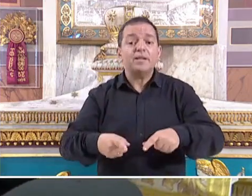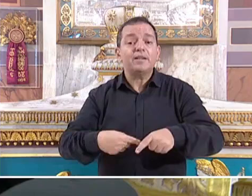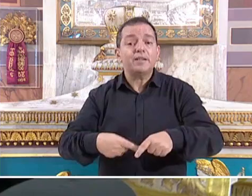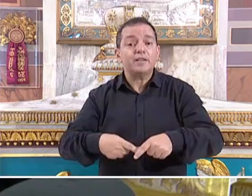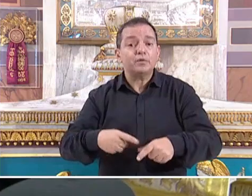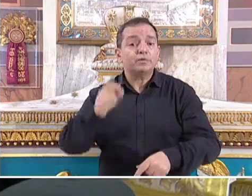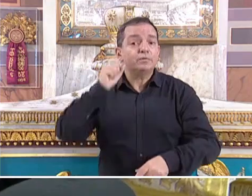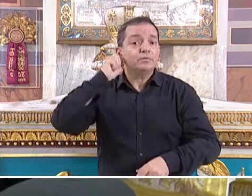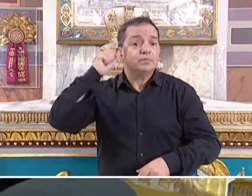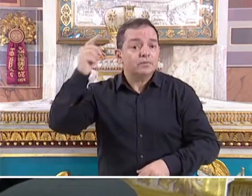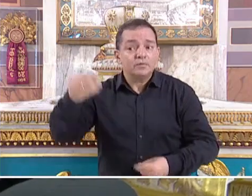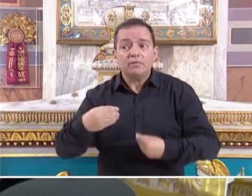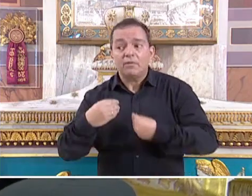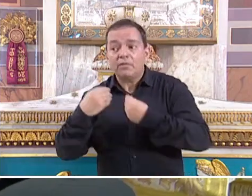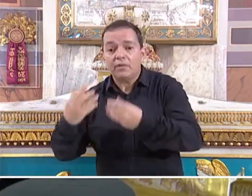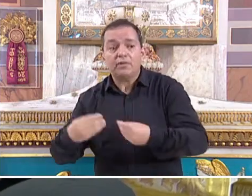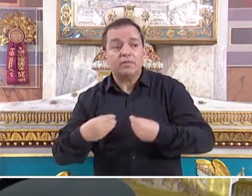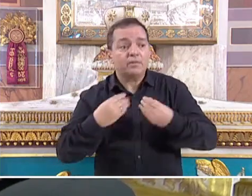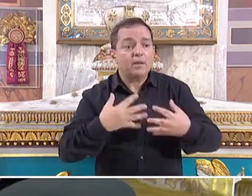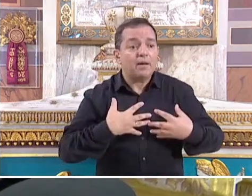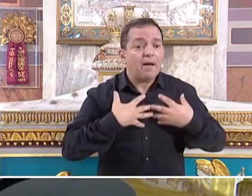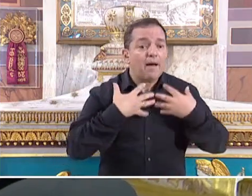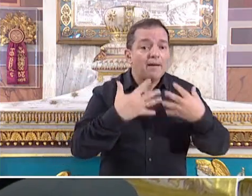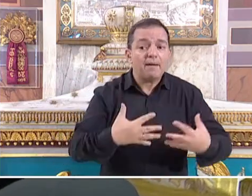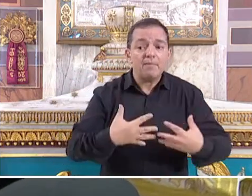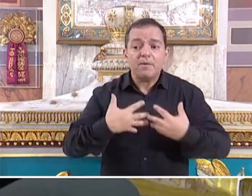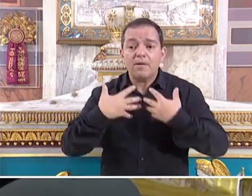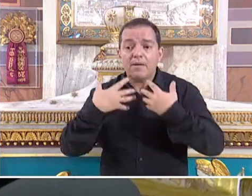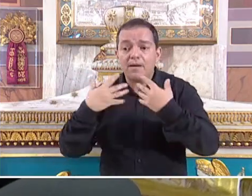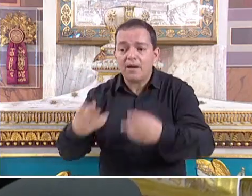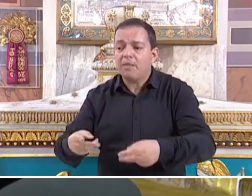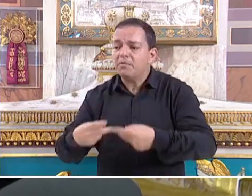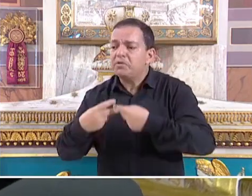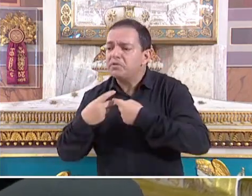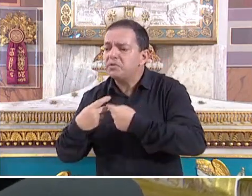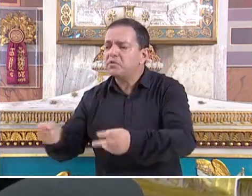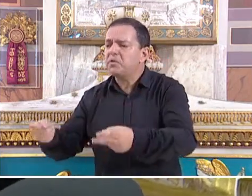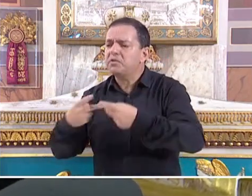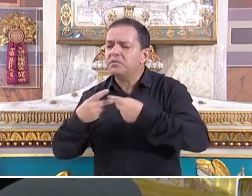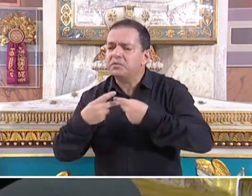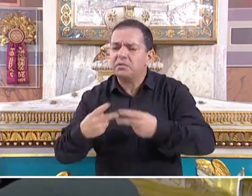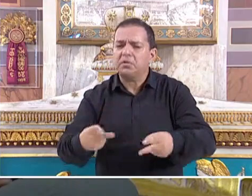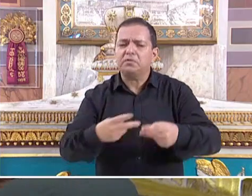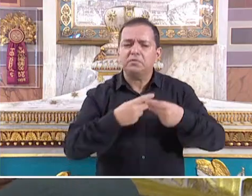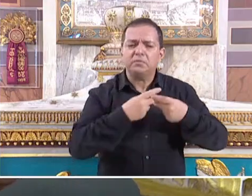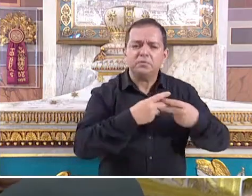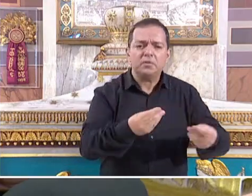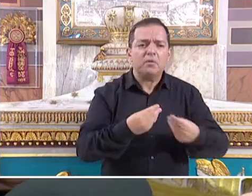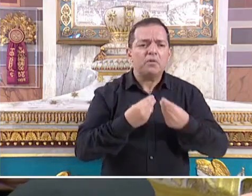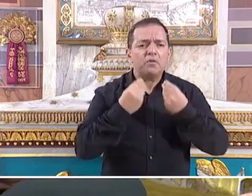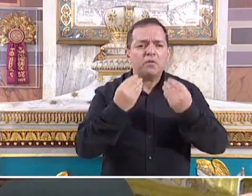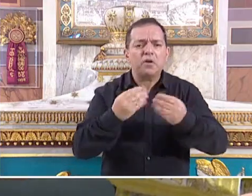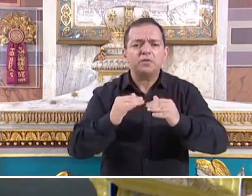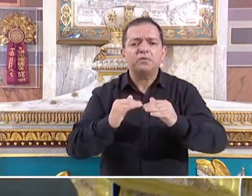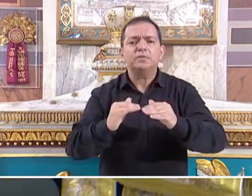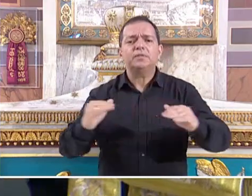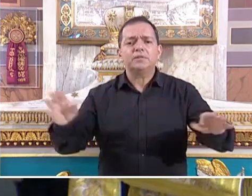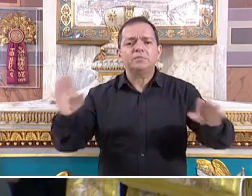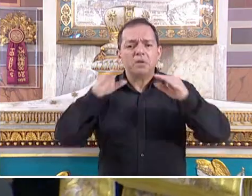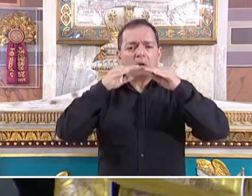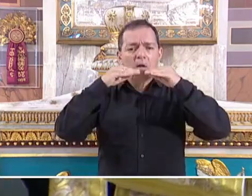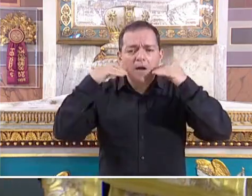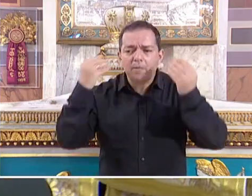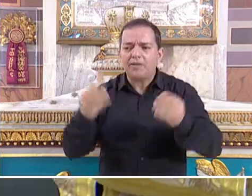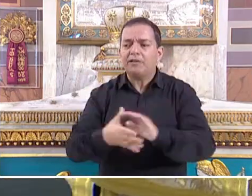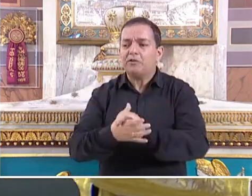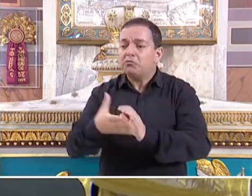δώστε αγάπη, δώστε συγχώρεση, δώστε την ειρήνη, δώστε ένα χαμόγελο, δώστε το